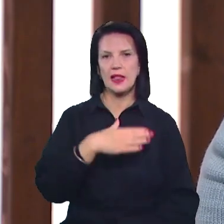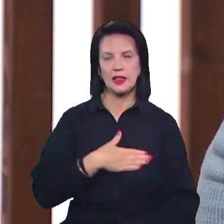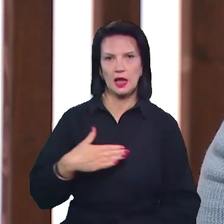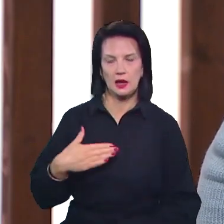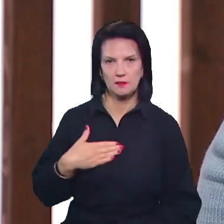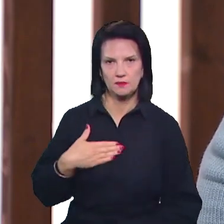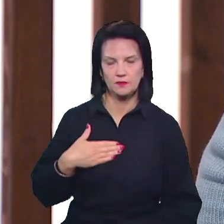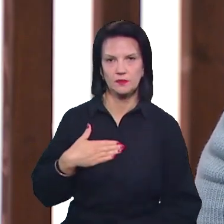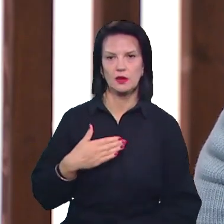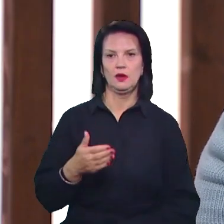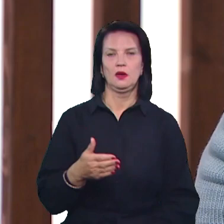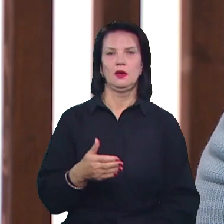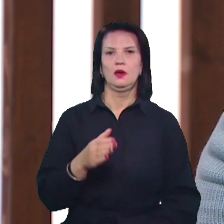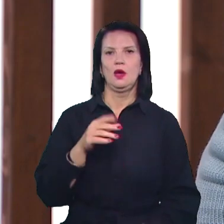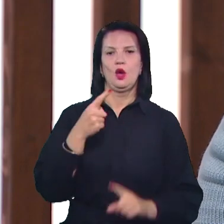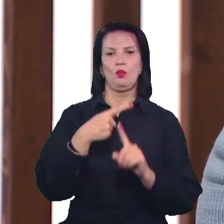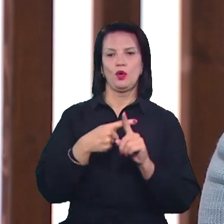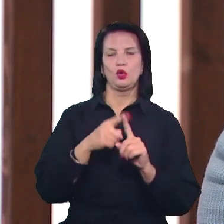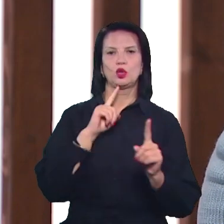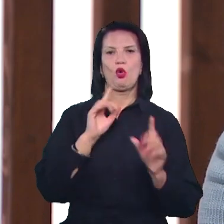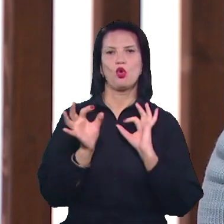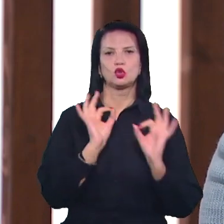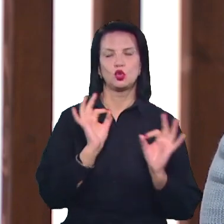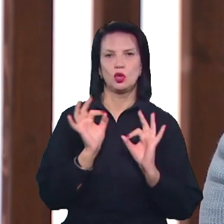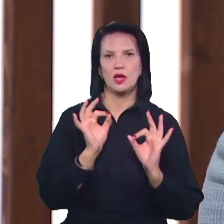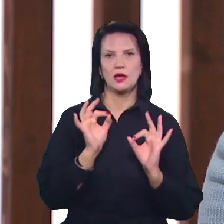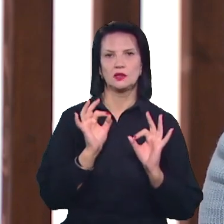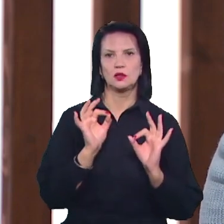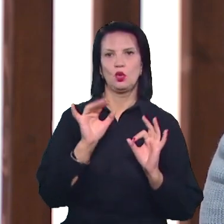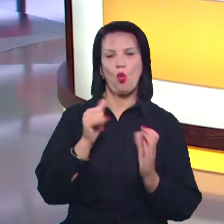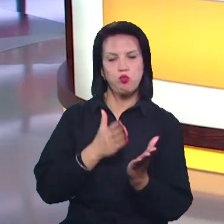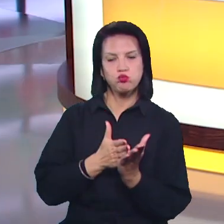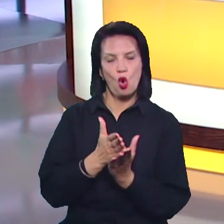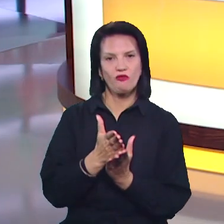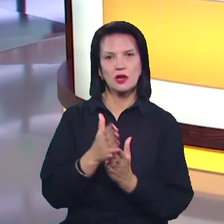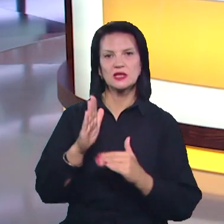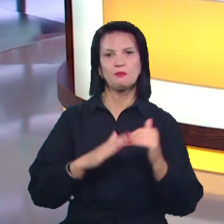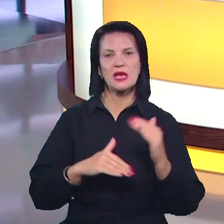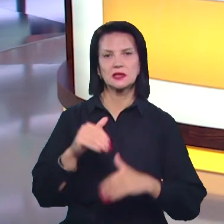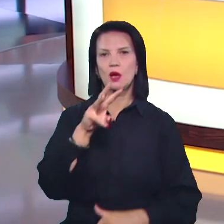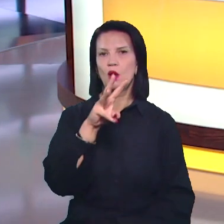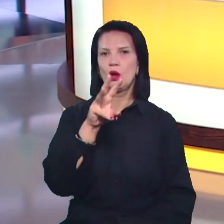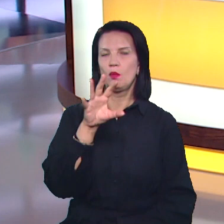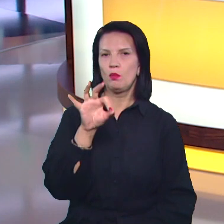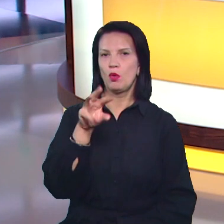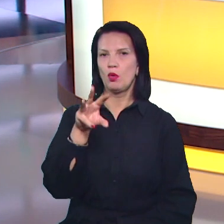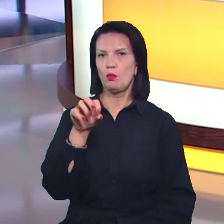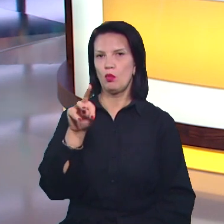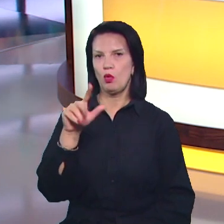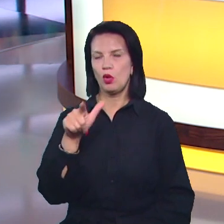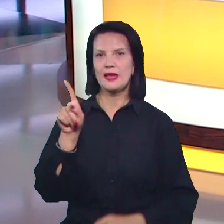ультразвукове дослідження, плюс консультація у профільного спеціаліста, тобто у мамолога. Тому що інколи